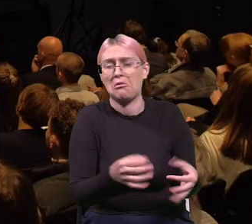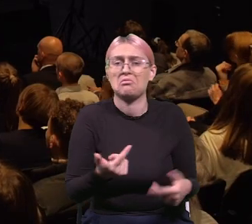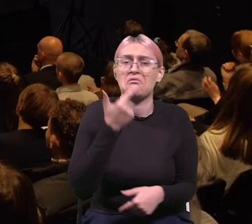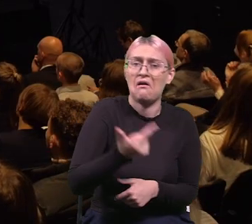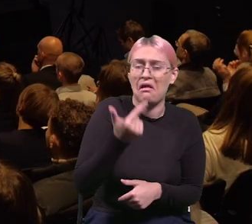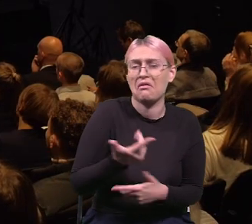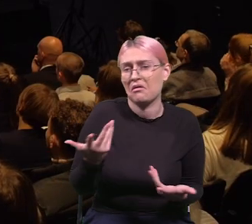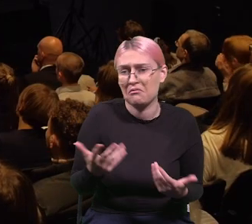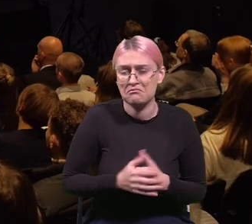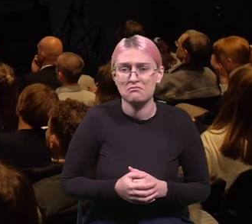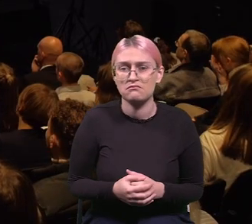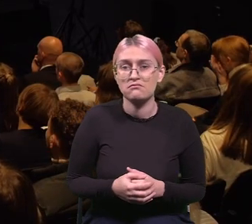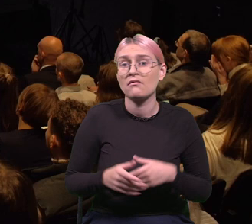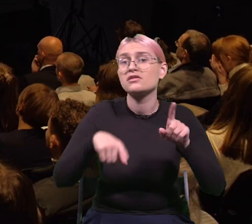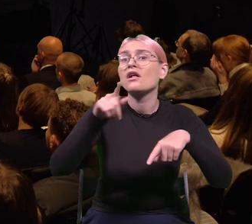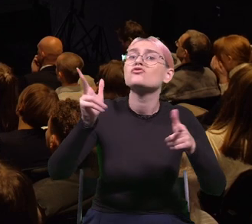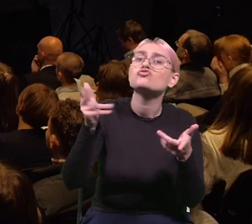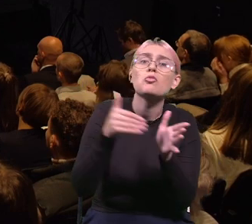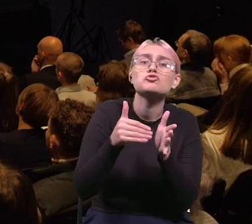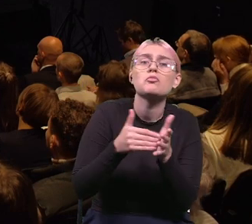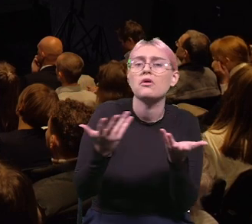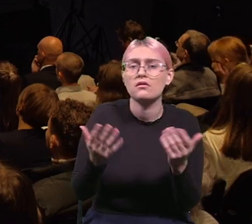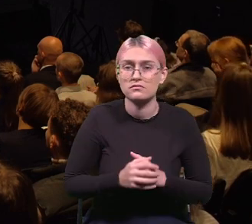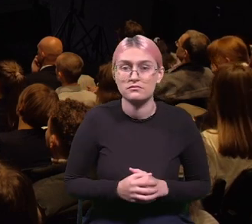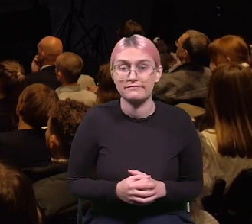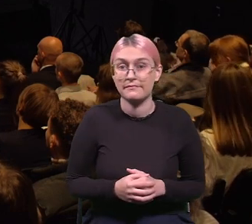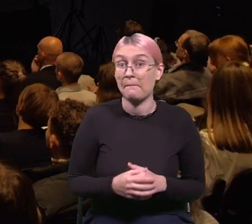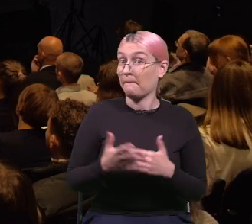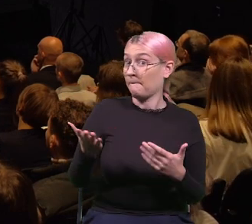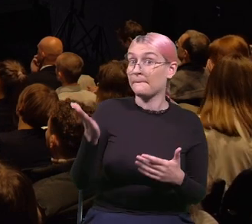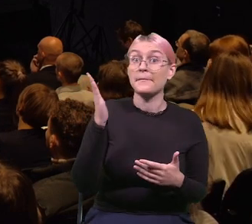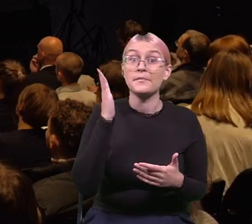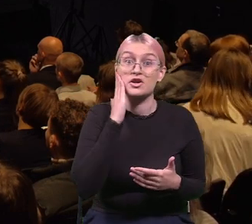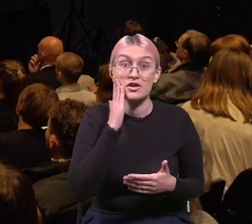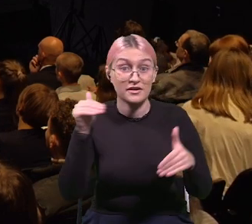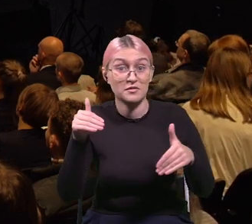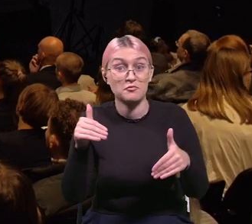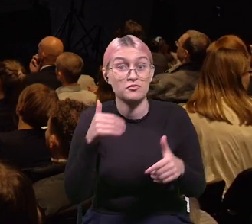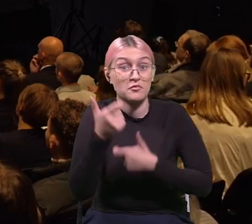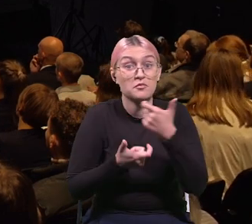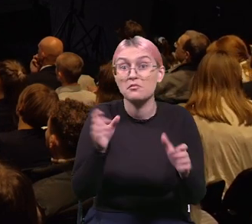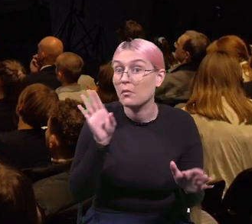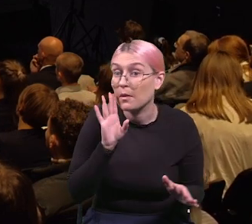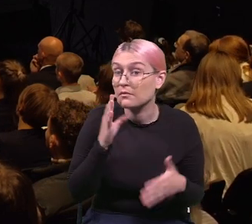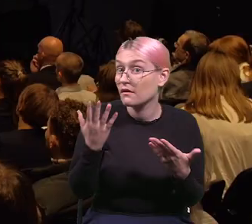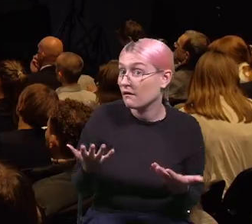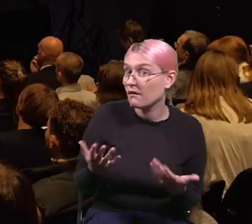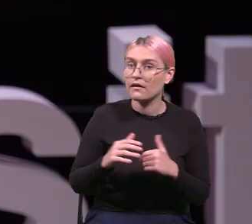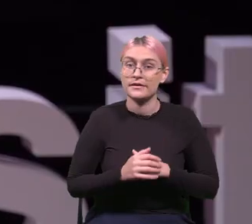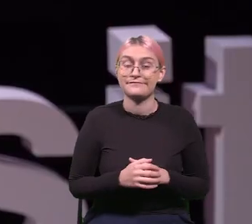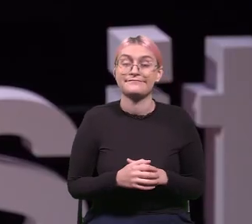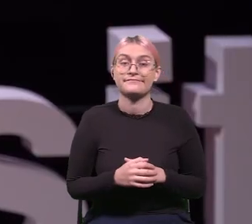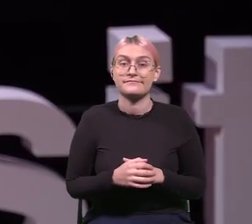pod uwagę to, że mieszkanie to przede wszystkim nie posiadanie, tylko komfort i poczucie bezpieczeństwa i poczucie, że jest się u siebie,